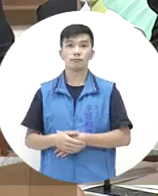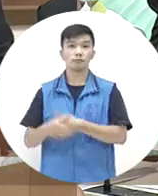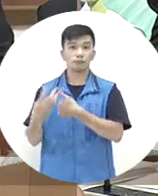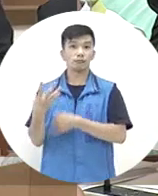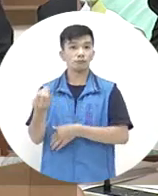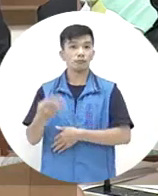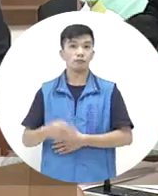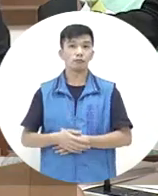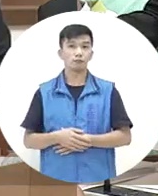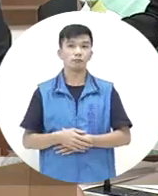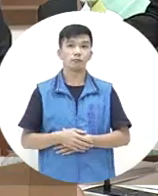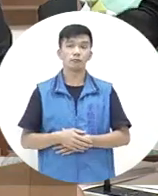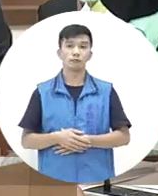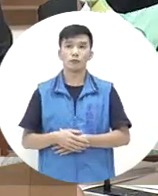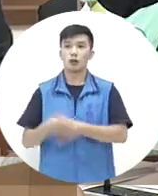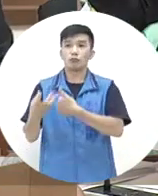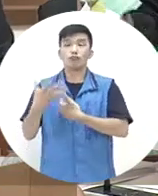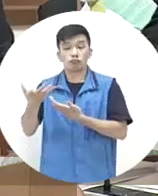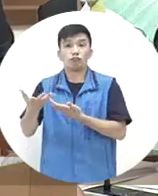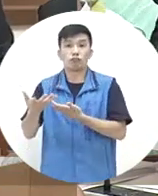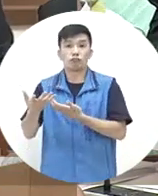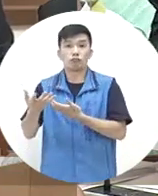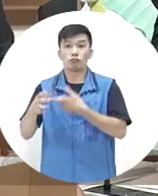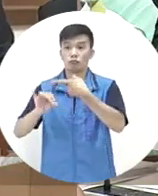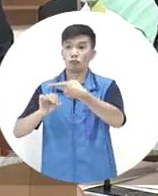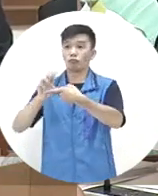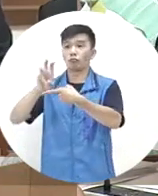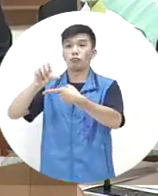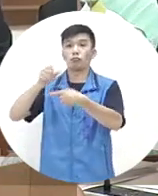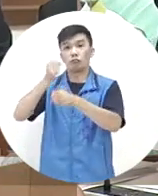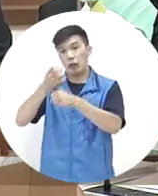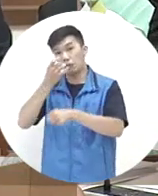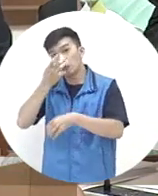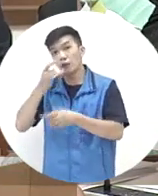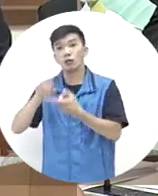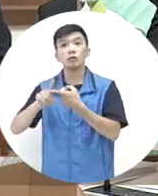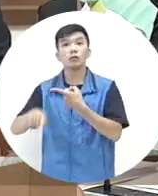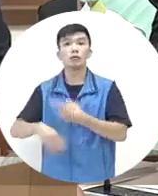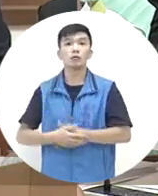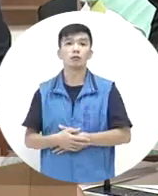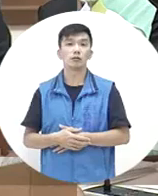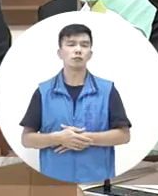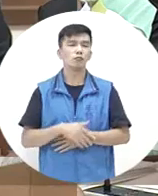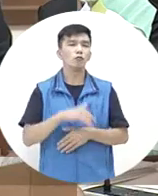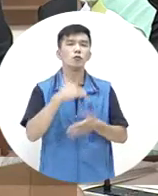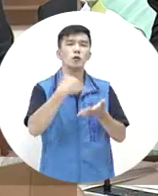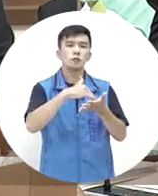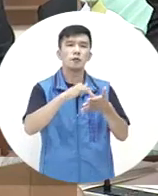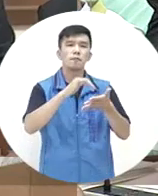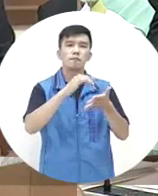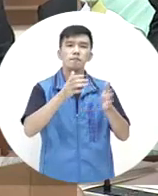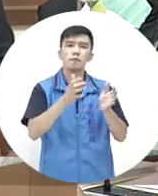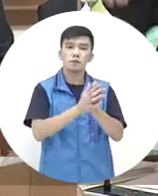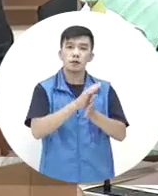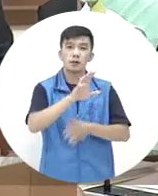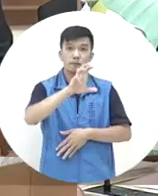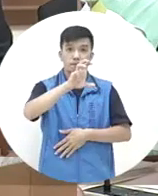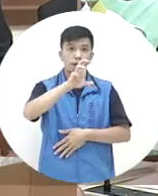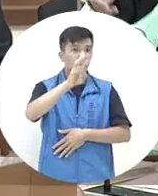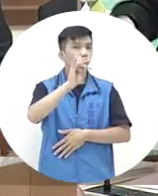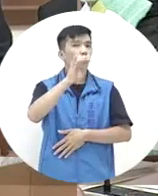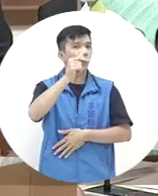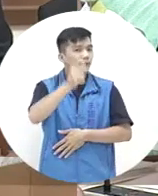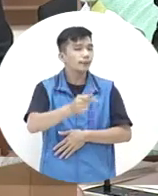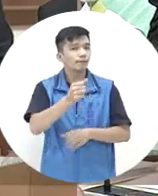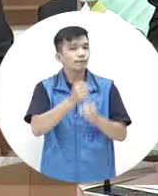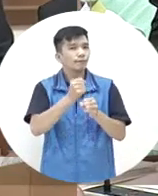目前已经有 讲不出来嘛？85%没有实现，所以市长我跟你讲。 80几亿已经有实现的部分。 80几有实现，那80几有实